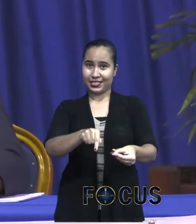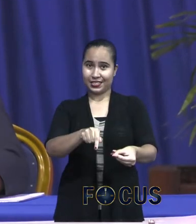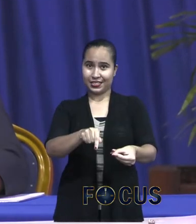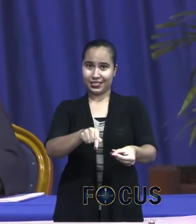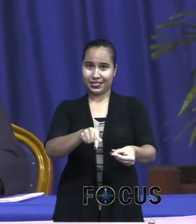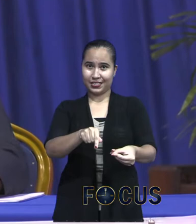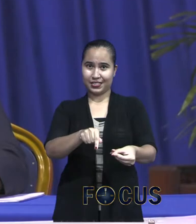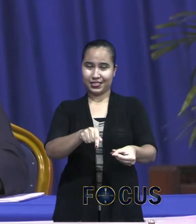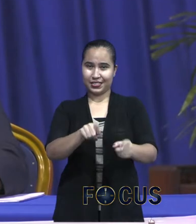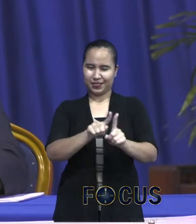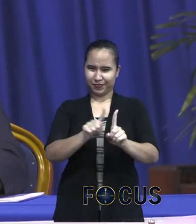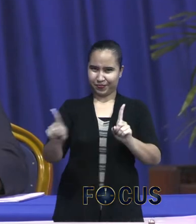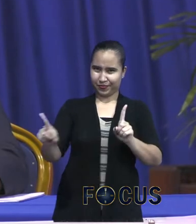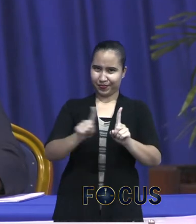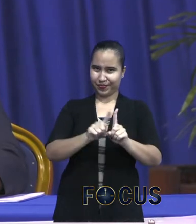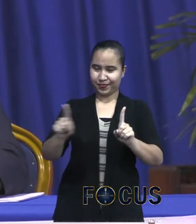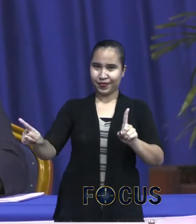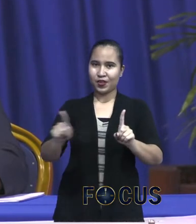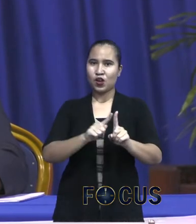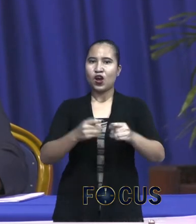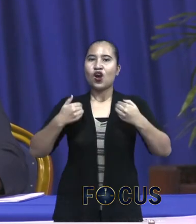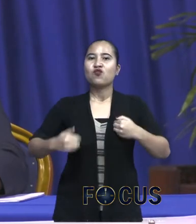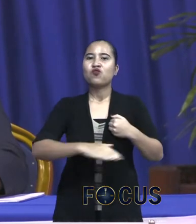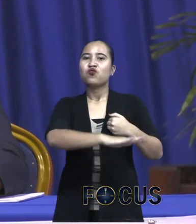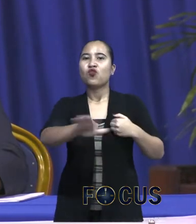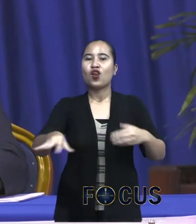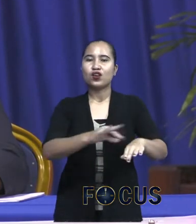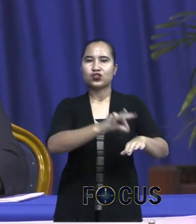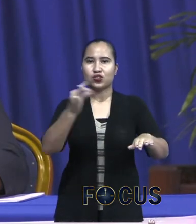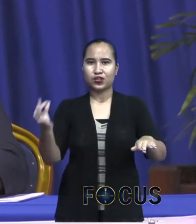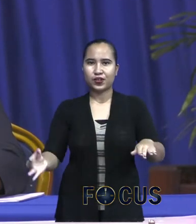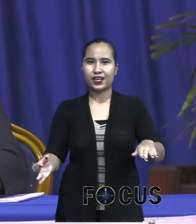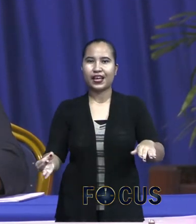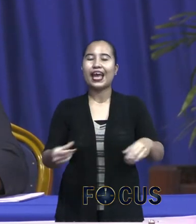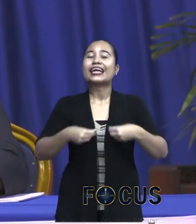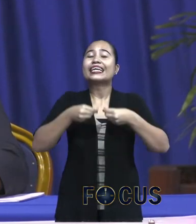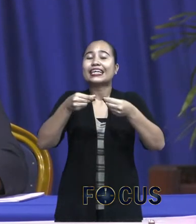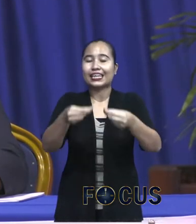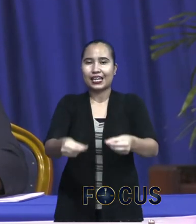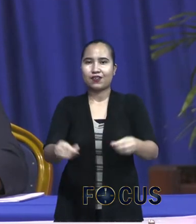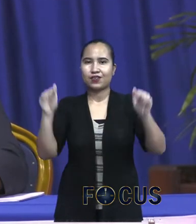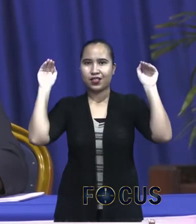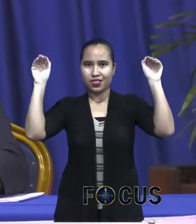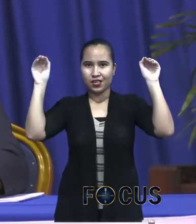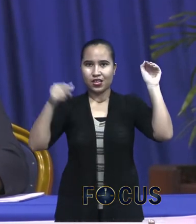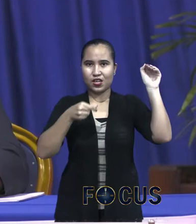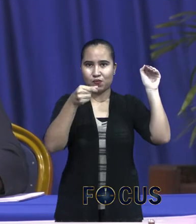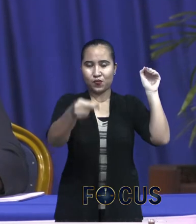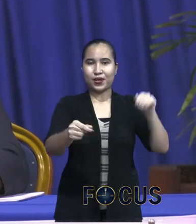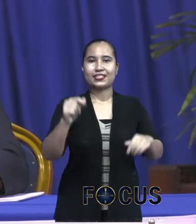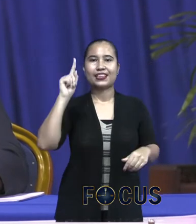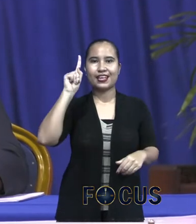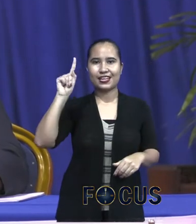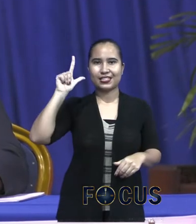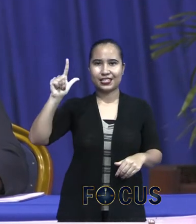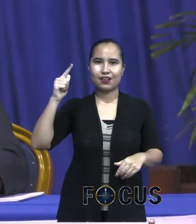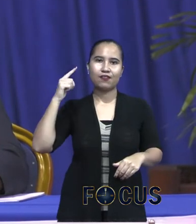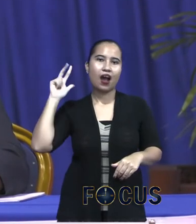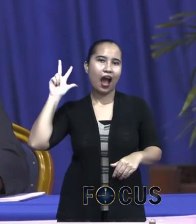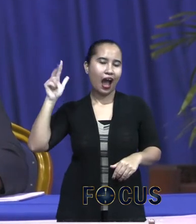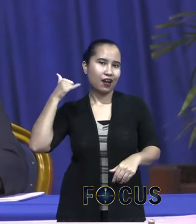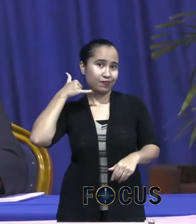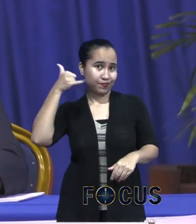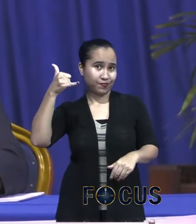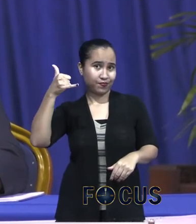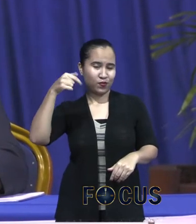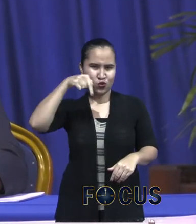Zij zijn dus de intermediair van het ministerie van Volksgezondheid en spelen de informatie door aan de 178-lijn. Momenteel wordt er